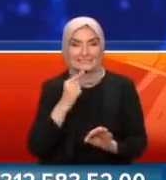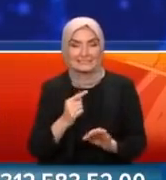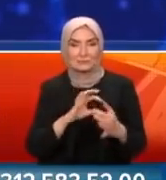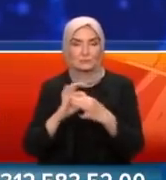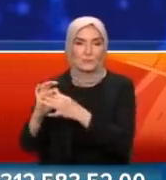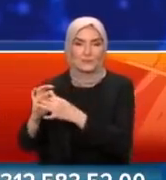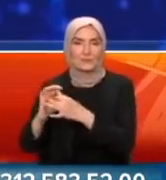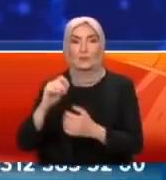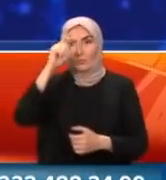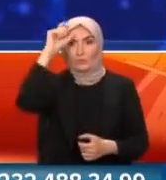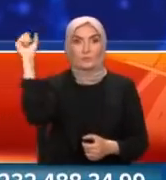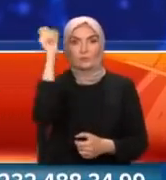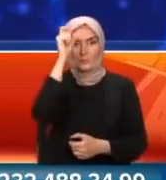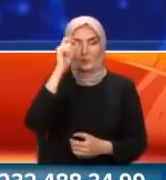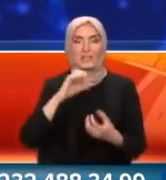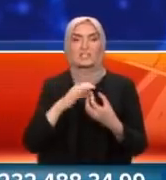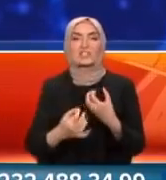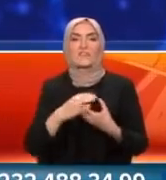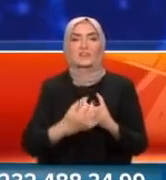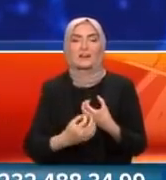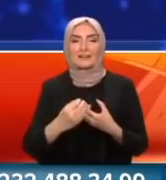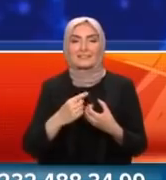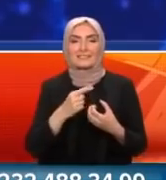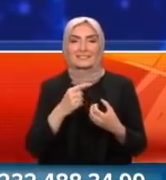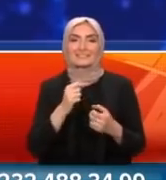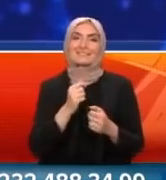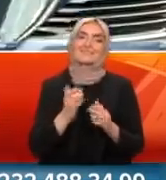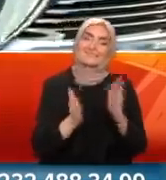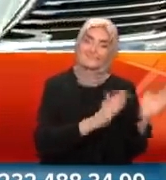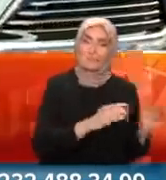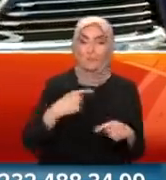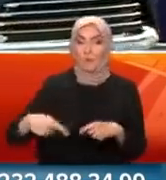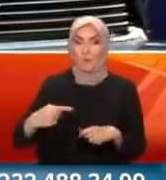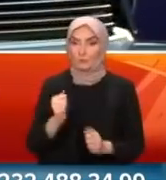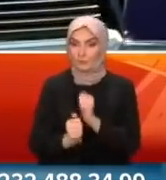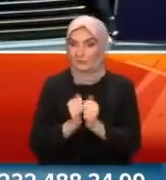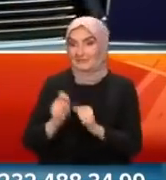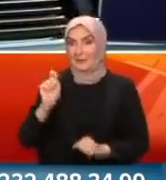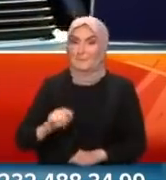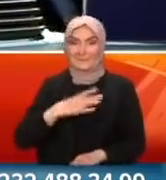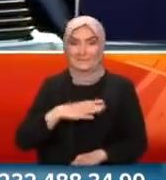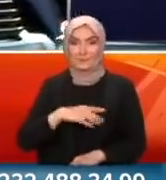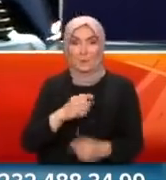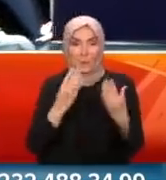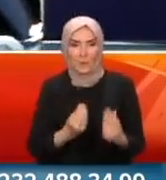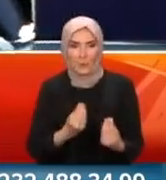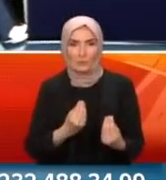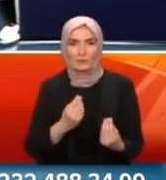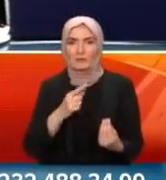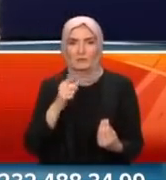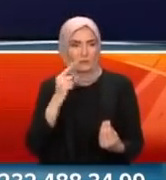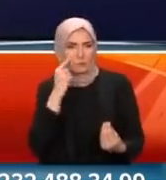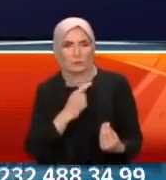istemesi daima birilerine endişeler bu tasarlayan geliştiren